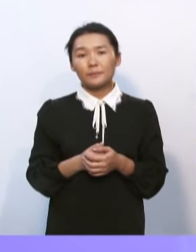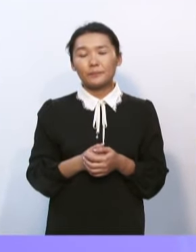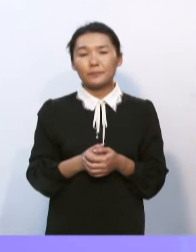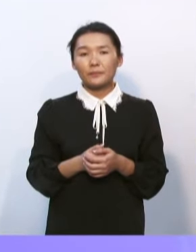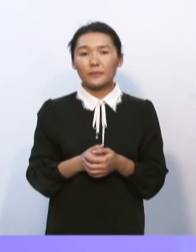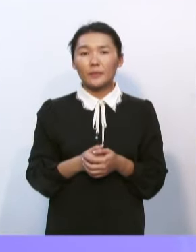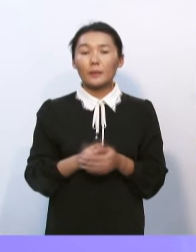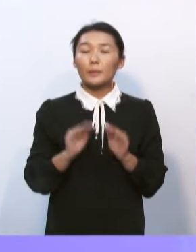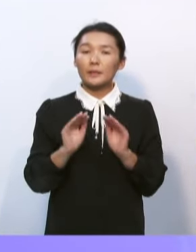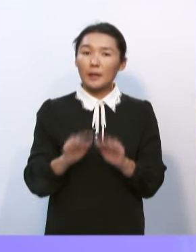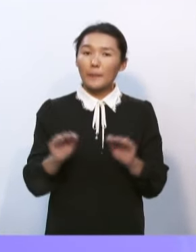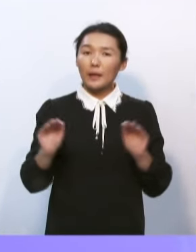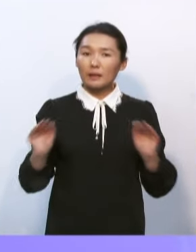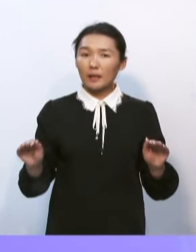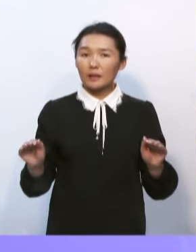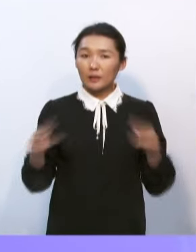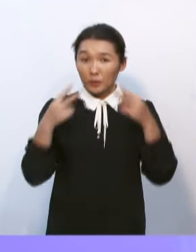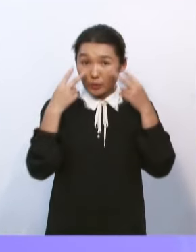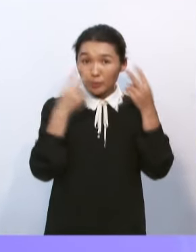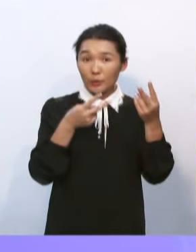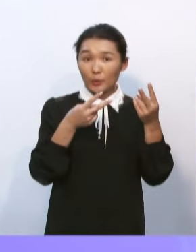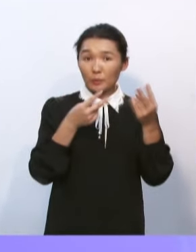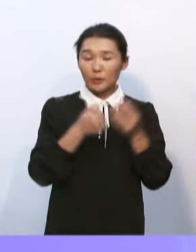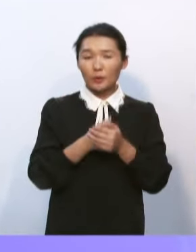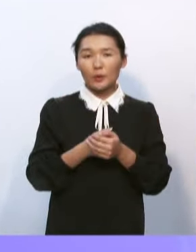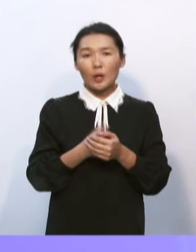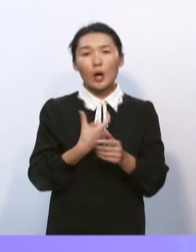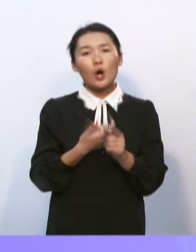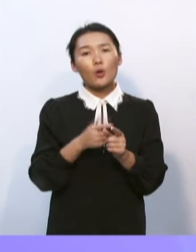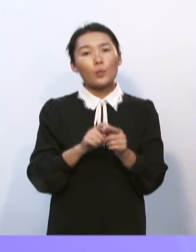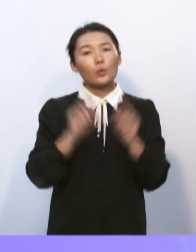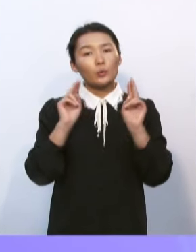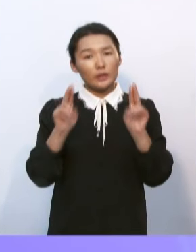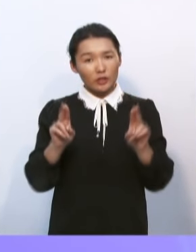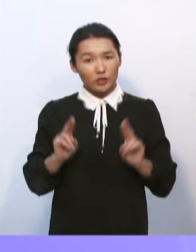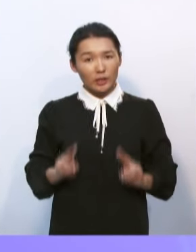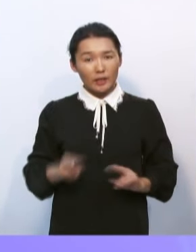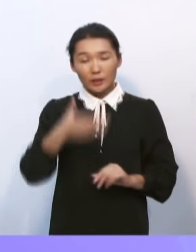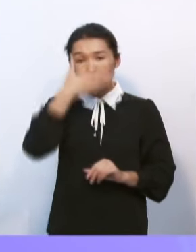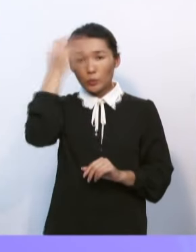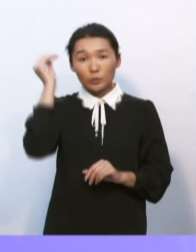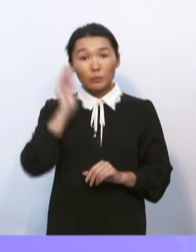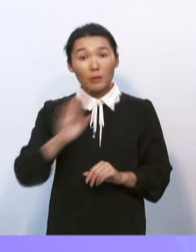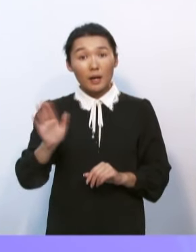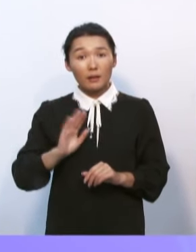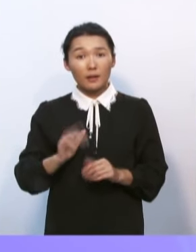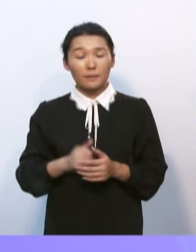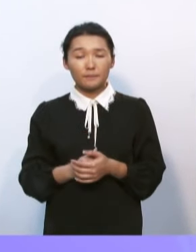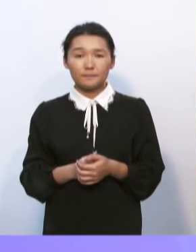Mına baldar, kördüñör bü? Bul erejelerdi unutpagıla.